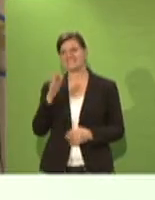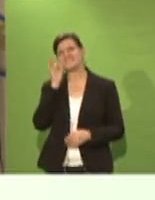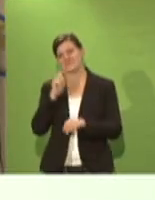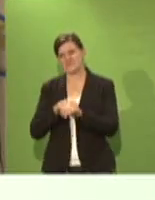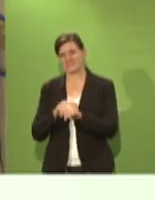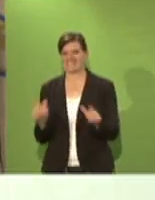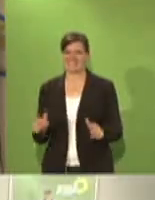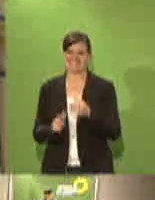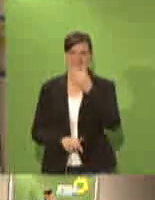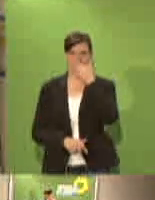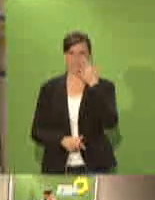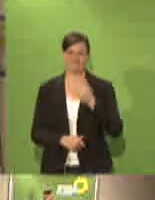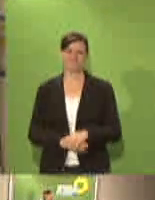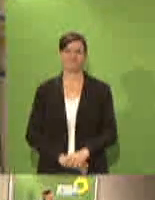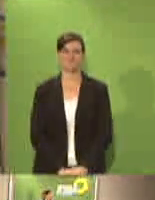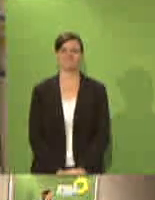3 Minuten.